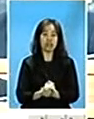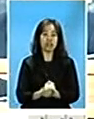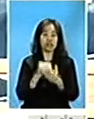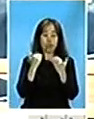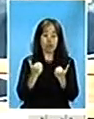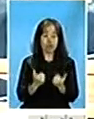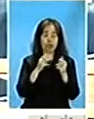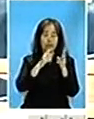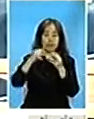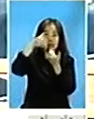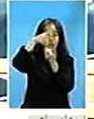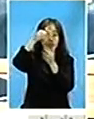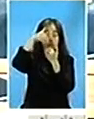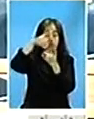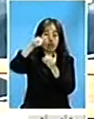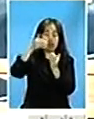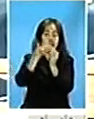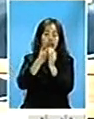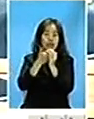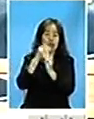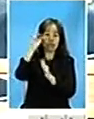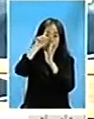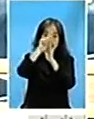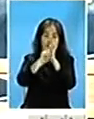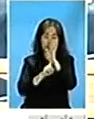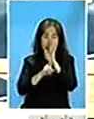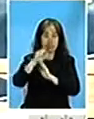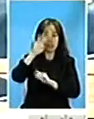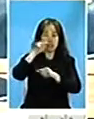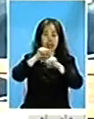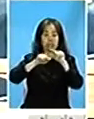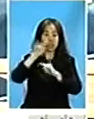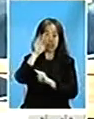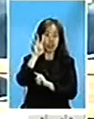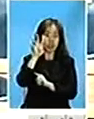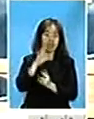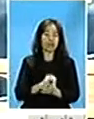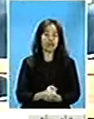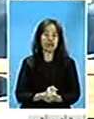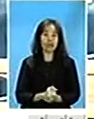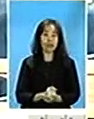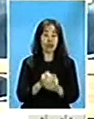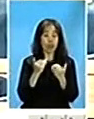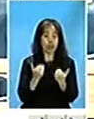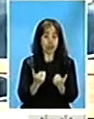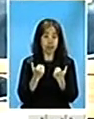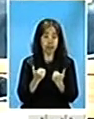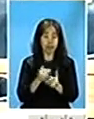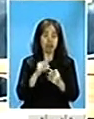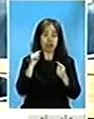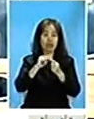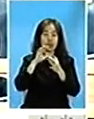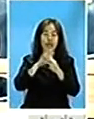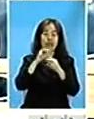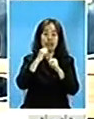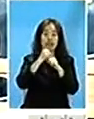กหายไป4%กว่าแต่ท่านประธานครับวันนี้เนี่ยภาคการผลิต